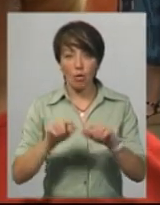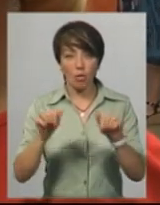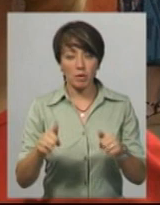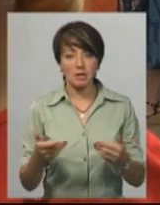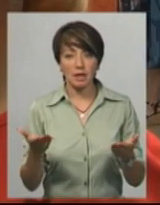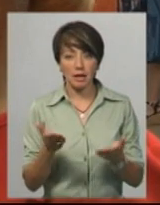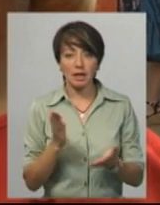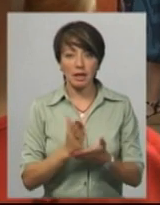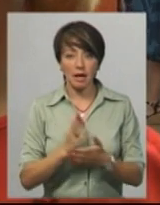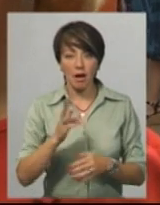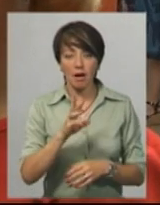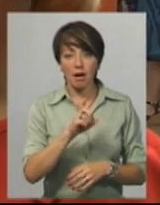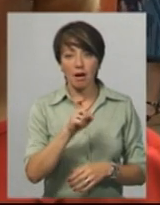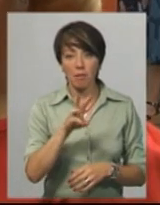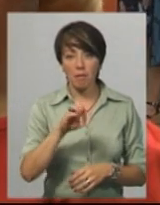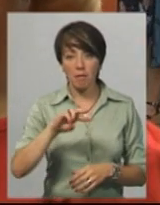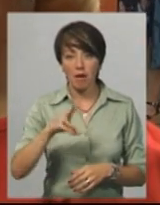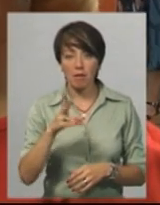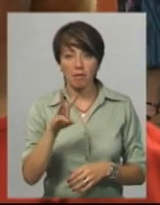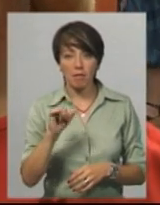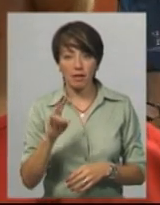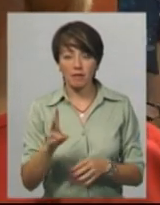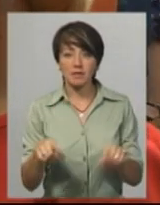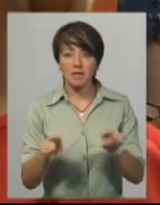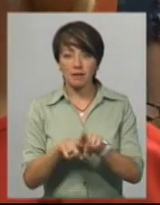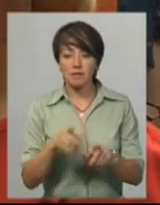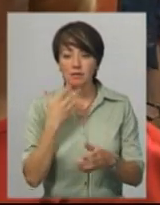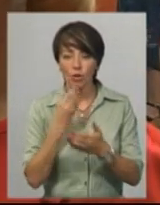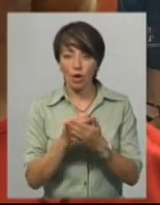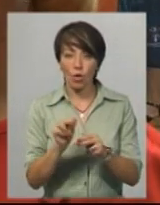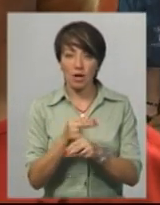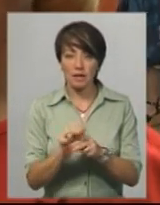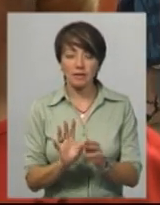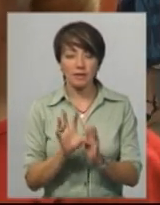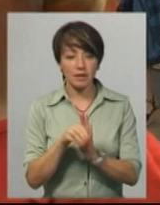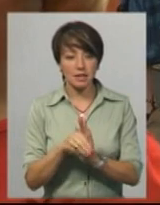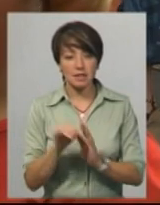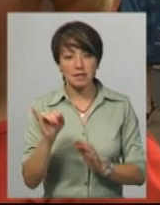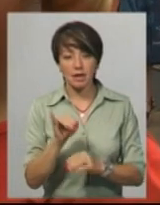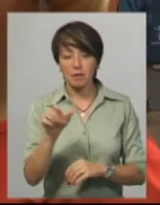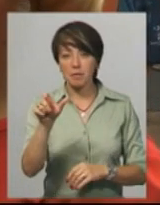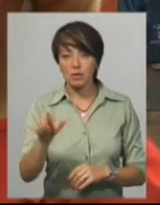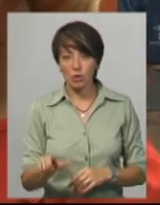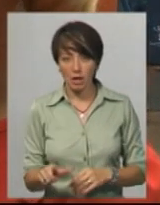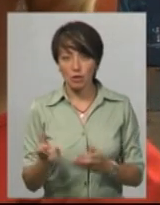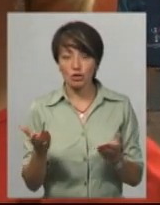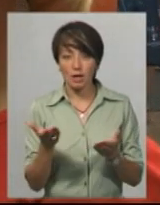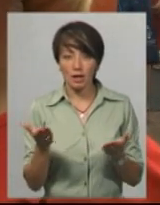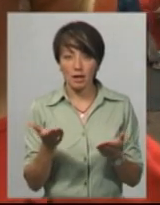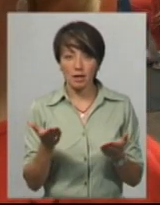який він є Хмельмен. Але все рівно свої корективи вніс і персонаж, який